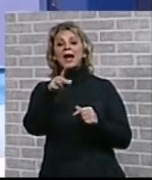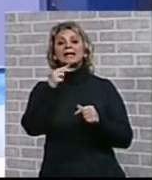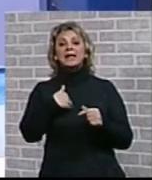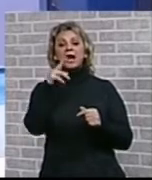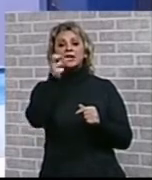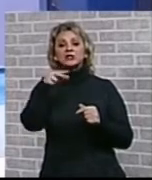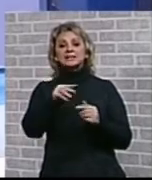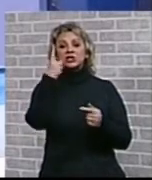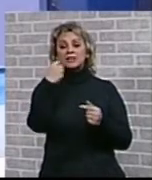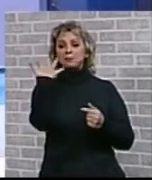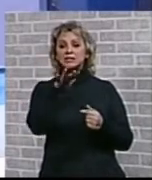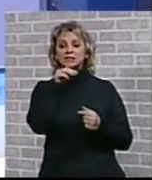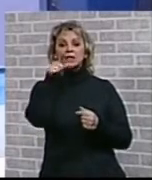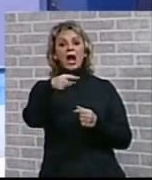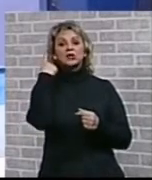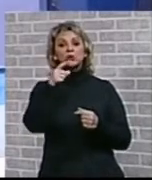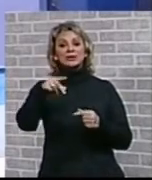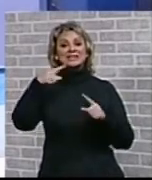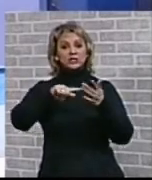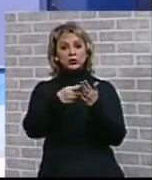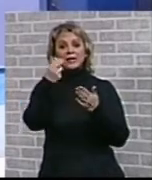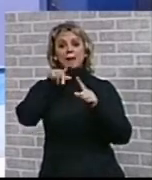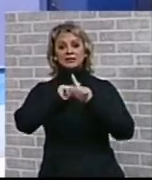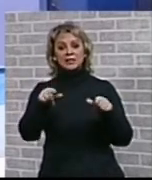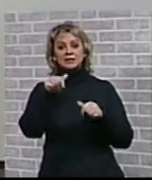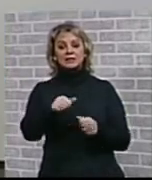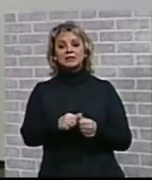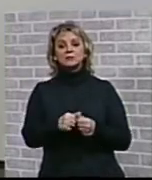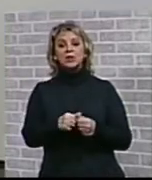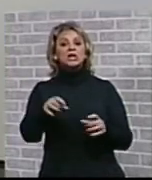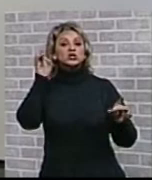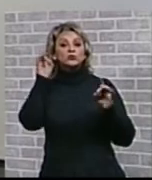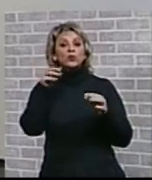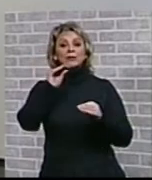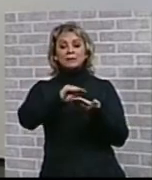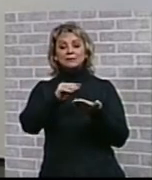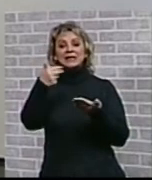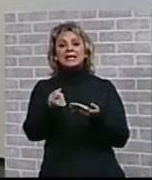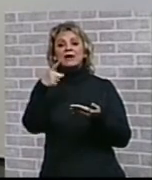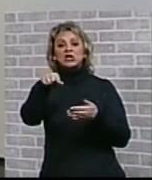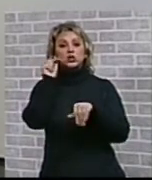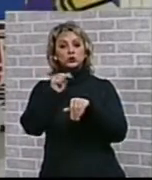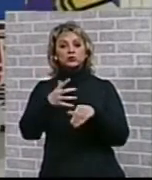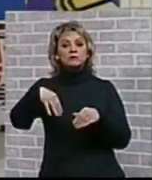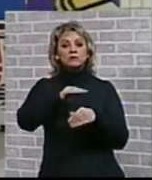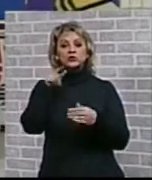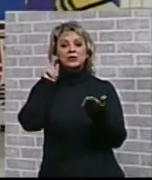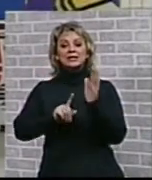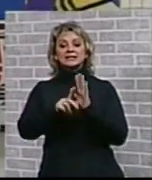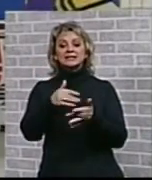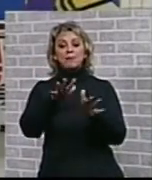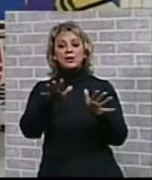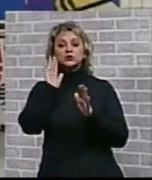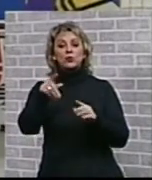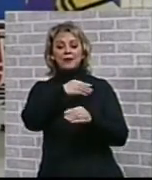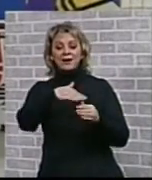посвятили 150-летию одного из идеологов абстракционизма. Звуки, предметы, явления, чувства – все рассыпается, остаются